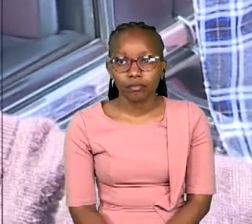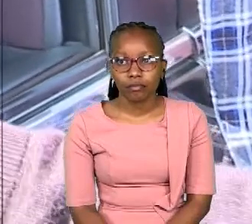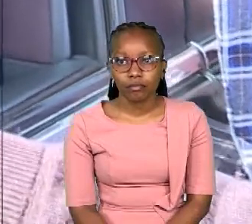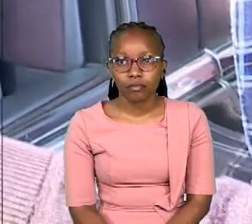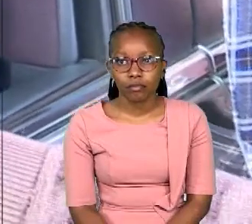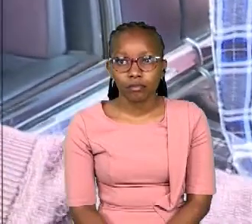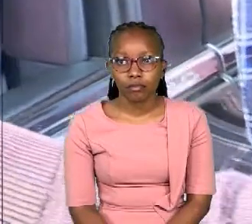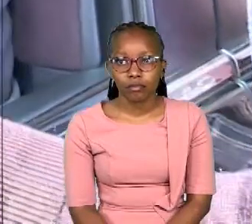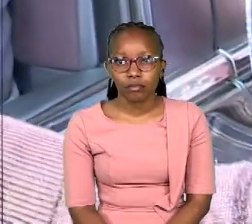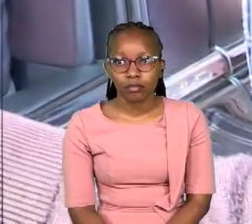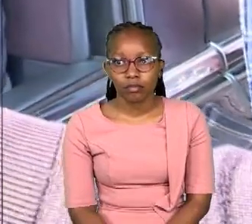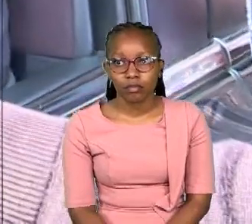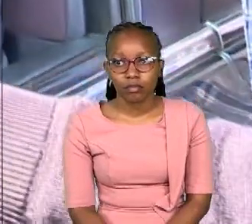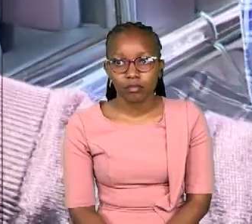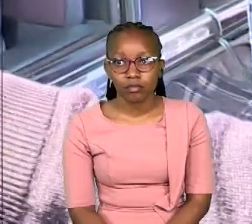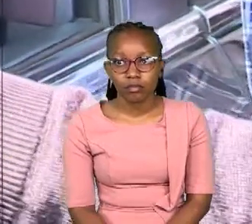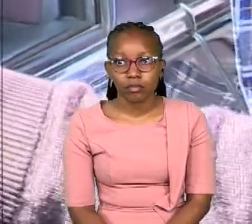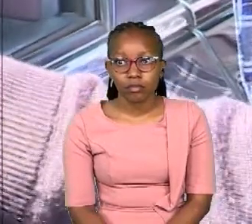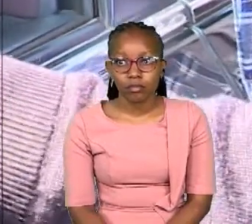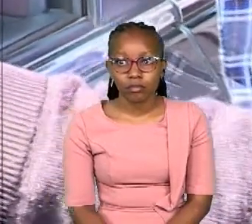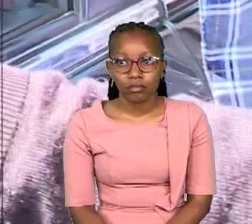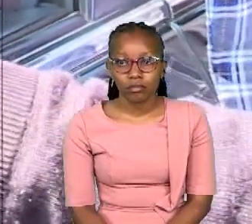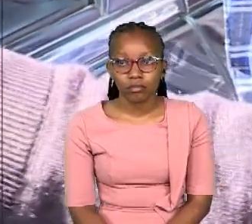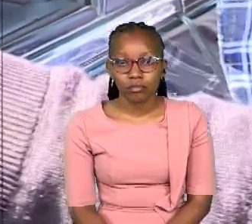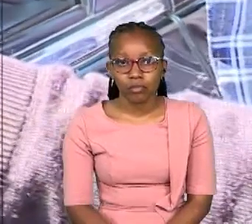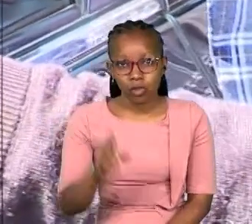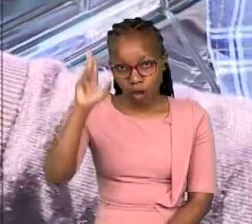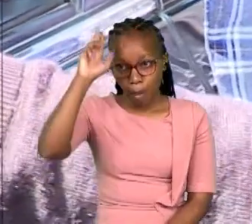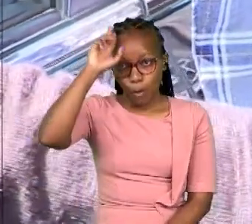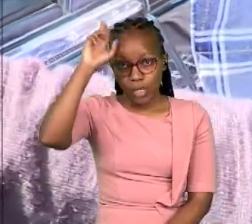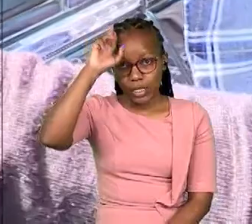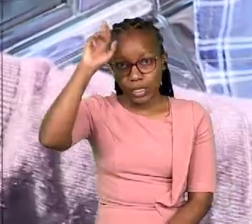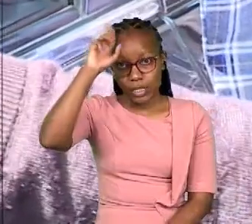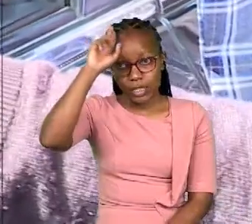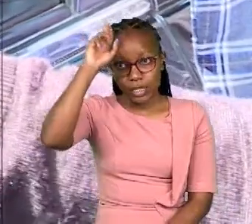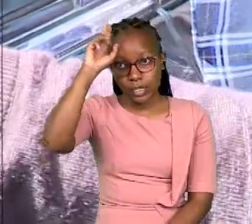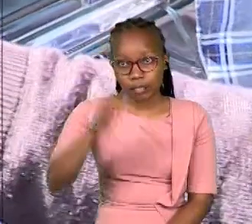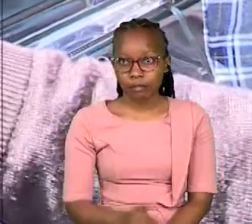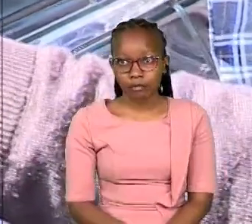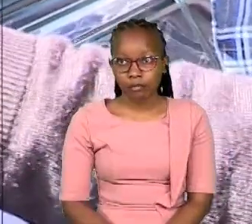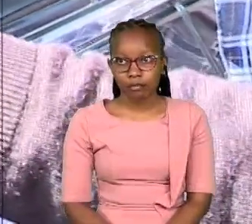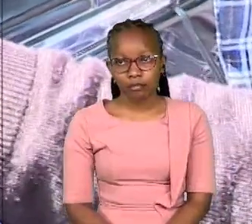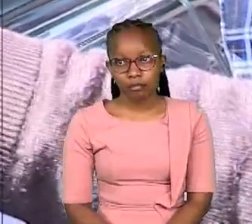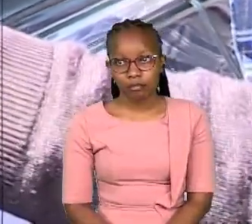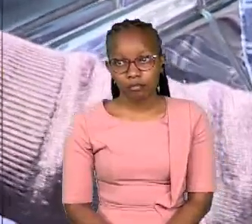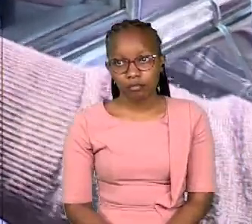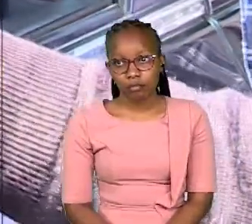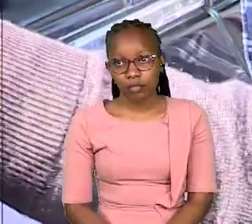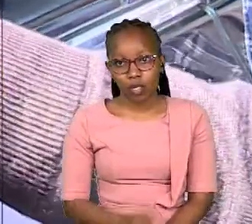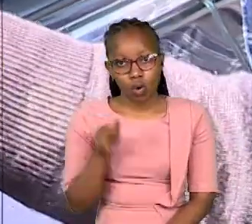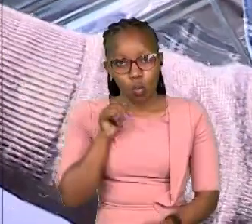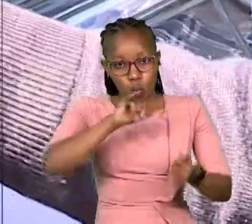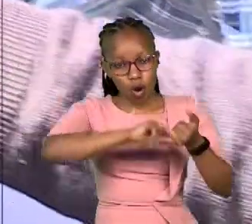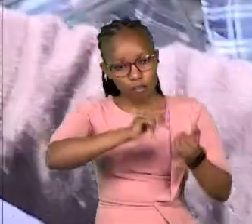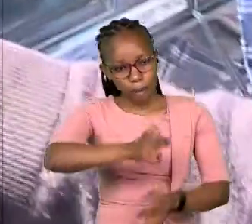Ni tumekutokea na hii mkasa ya polisi ambayo inasemekana alipika bibi yake